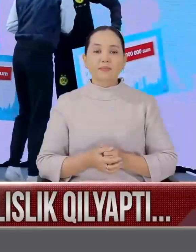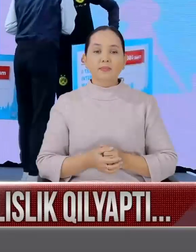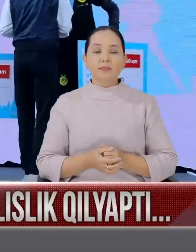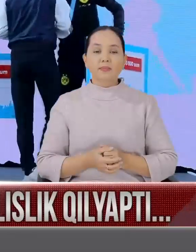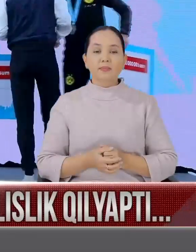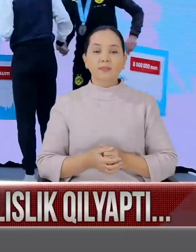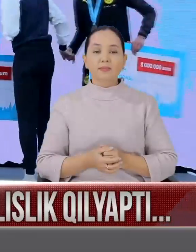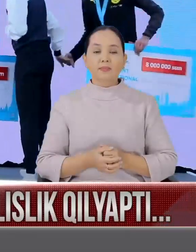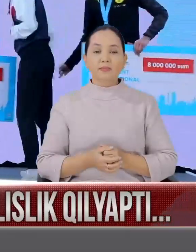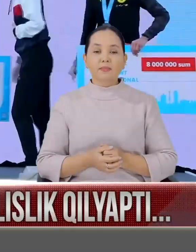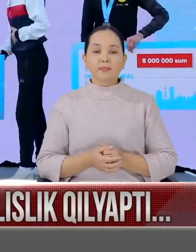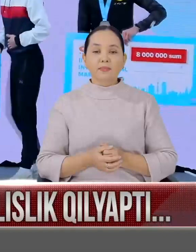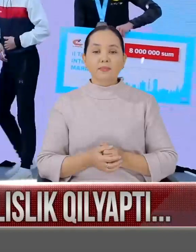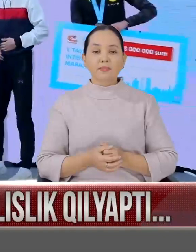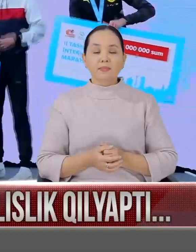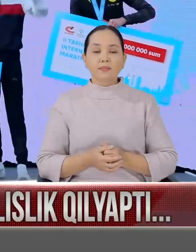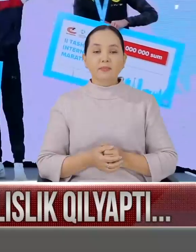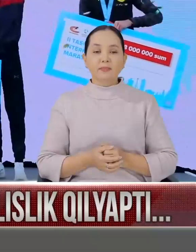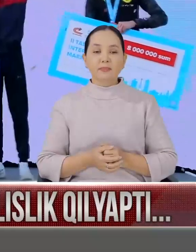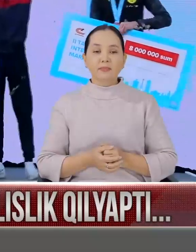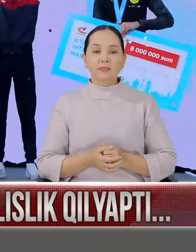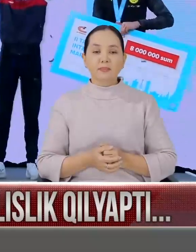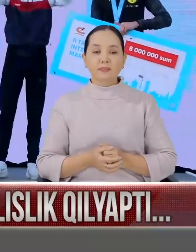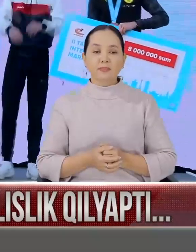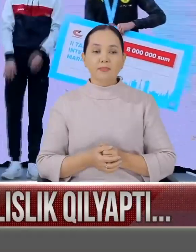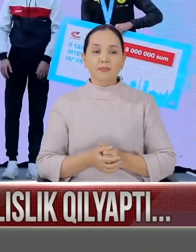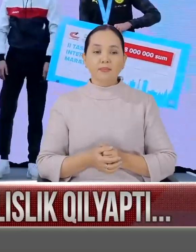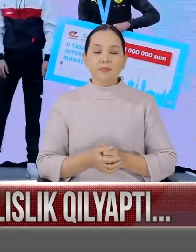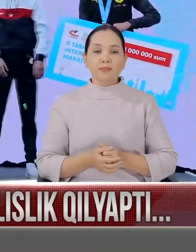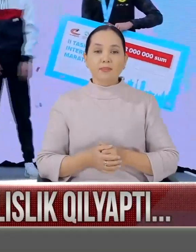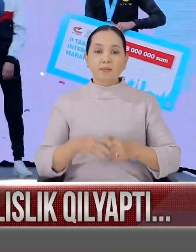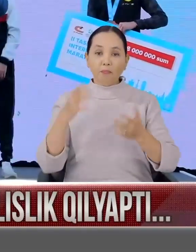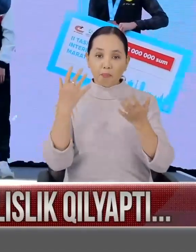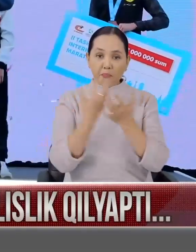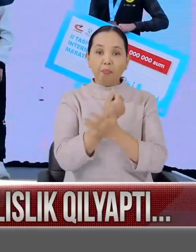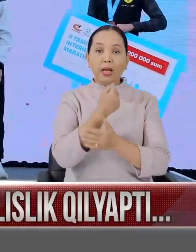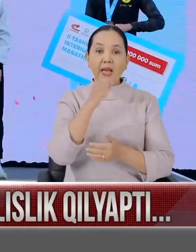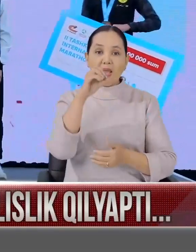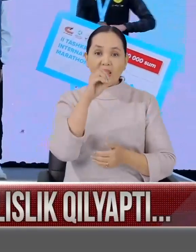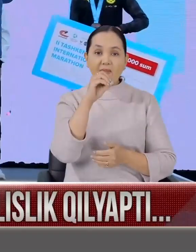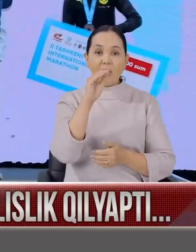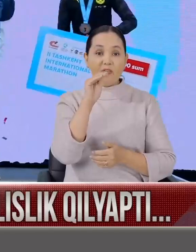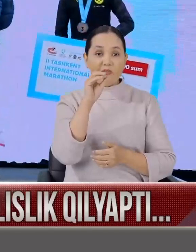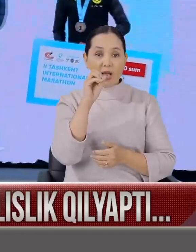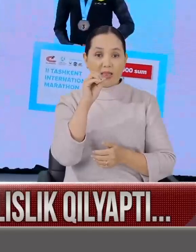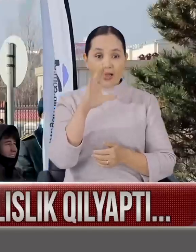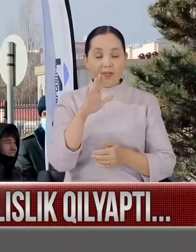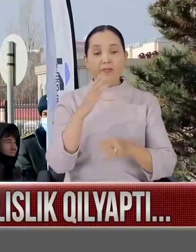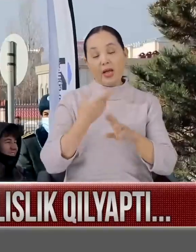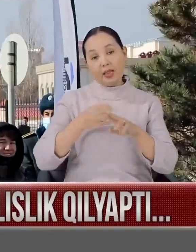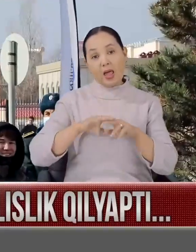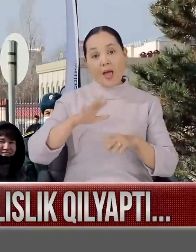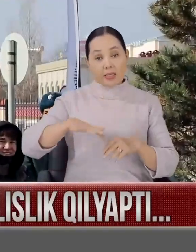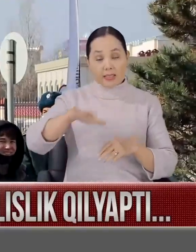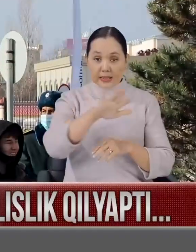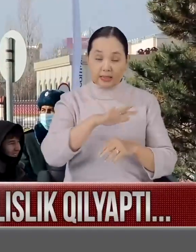Секунда, Узбекистан, Суркандарья! Еще раз бурные аплодисменты. Победитель Евгений Фадеев, друзья, на этой